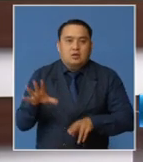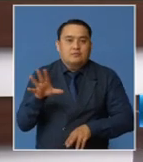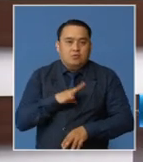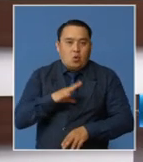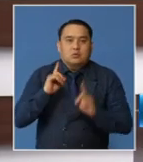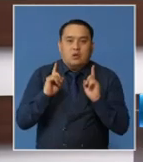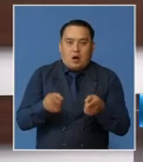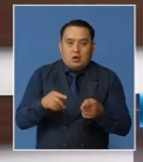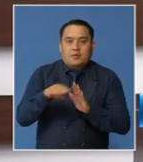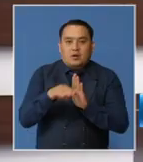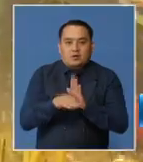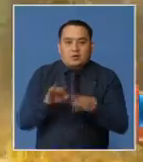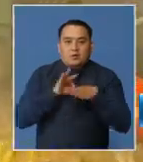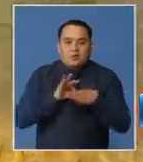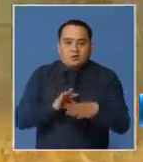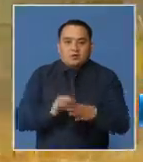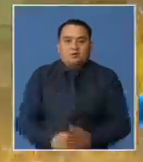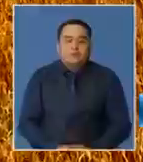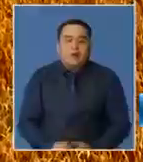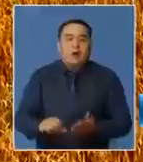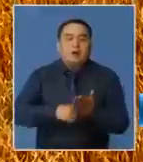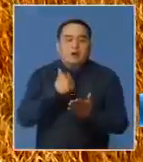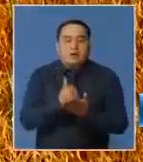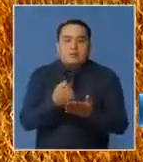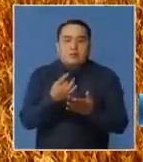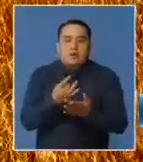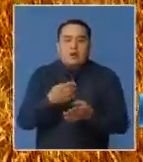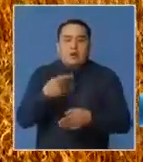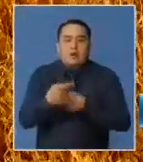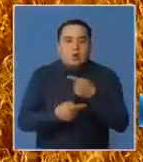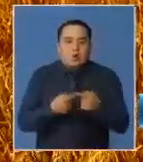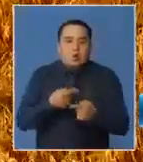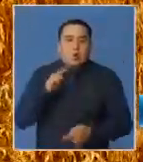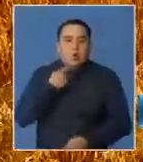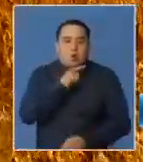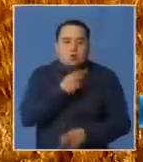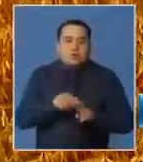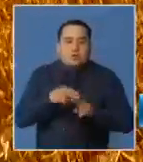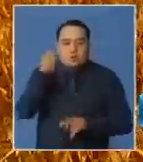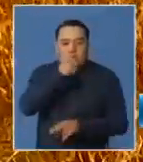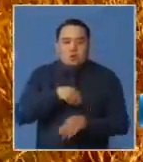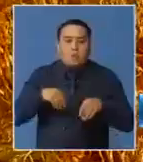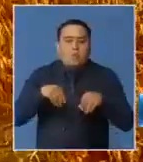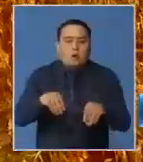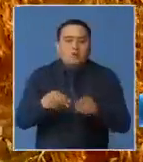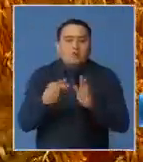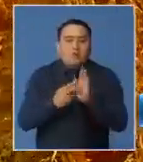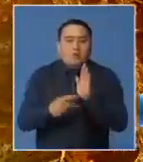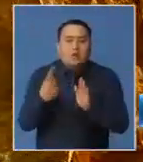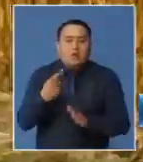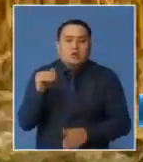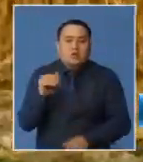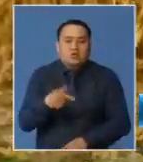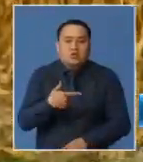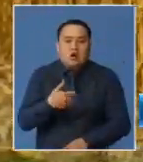идет согласно всем графикам. Одним из приоритетных культур для региона остается кукуруза. В этом году ее посадят на 81